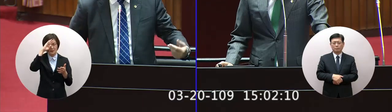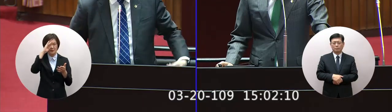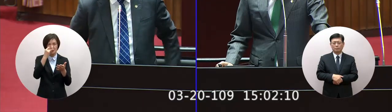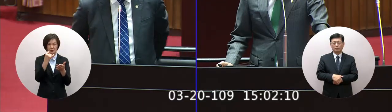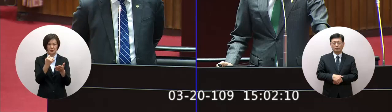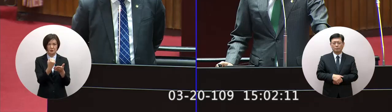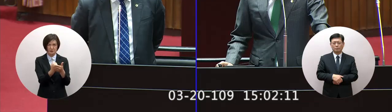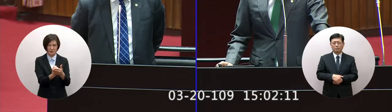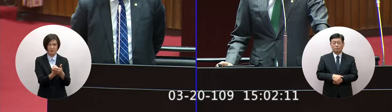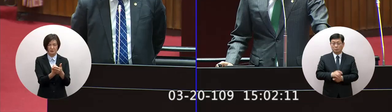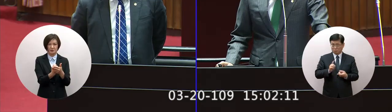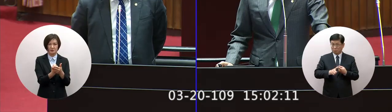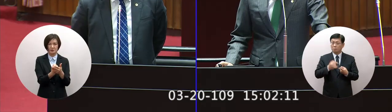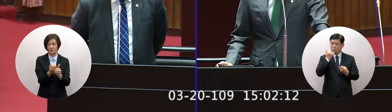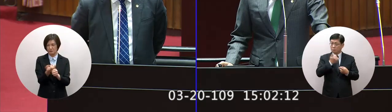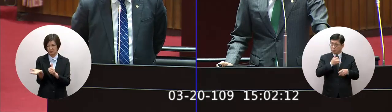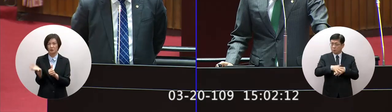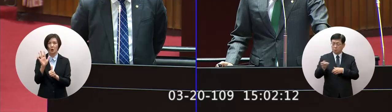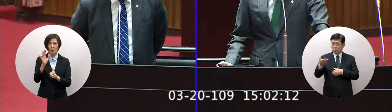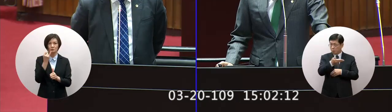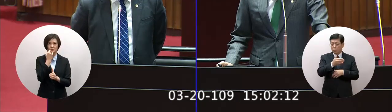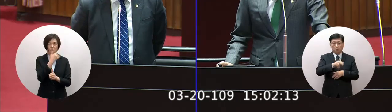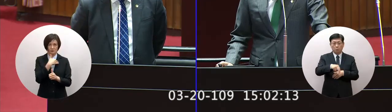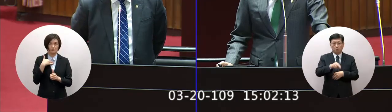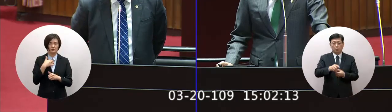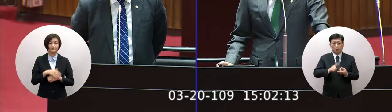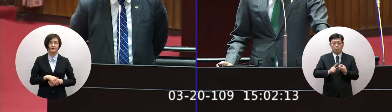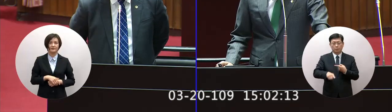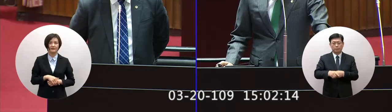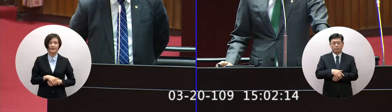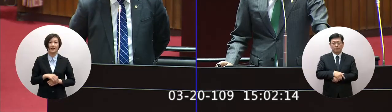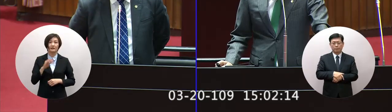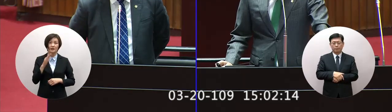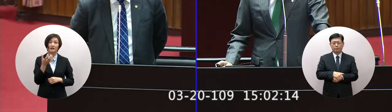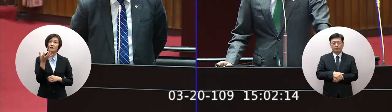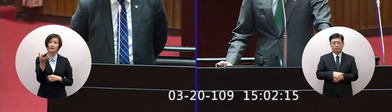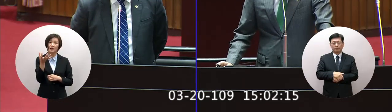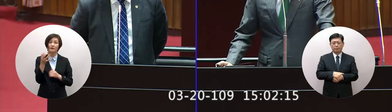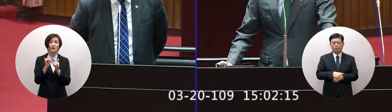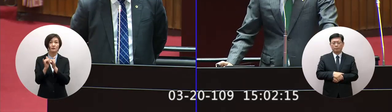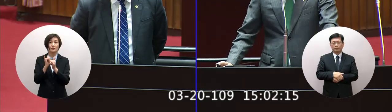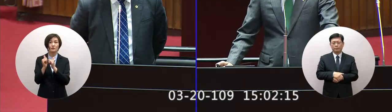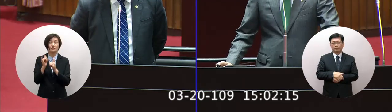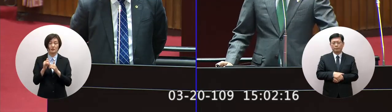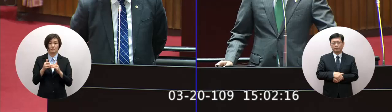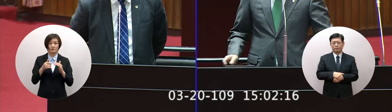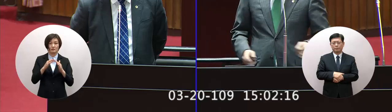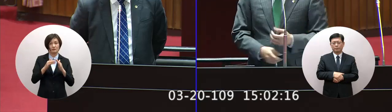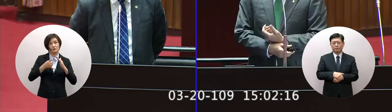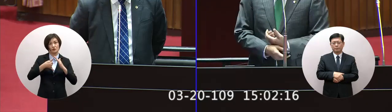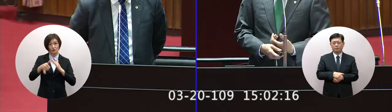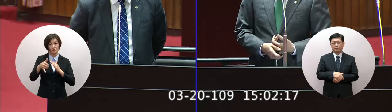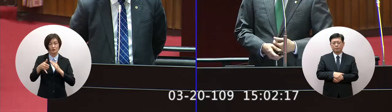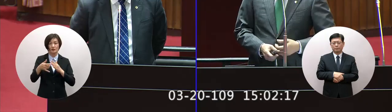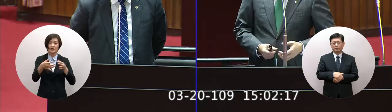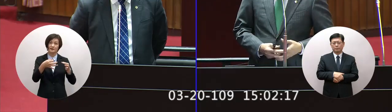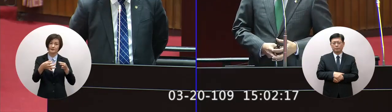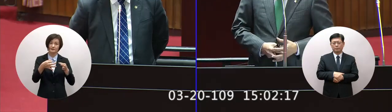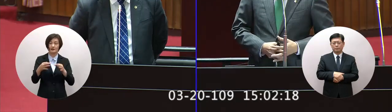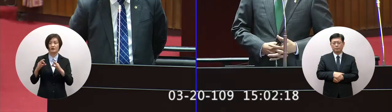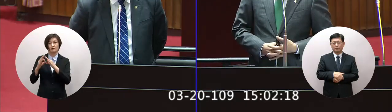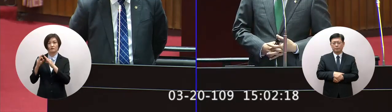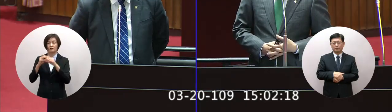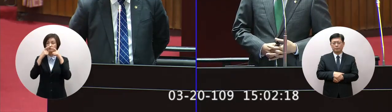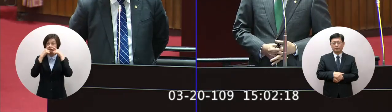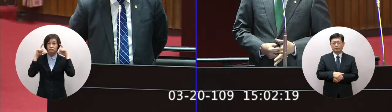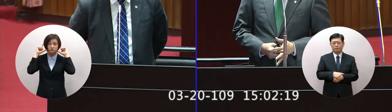然是有机会去给别人， 所以是有可能做一个传递的物质嘛，对不 对？ 但是大部分人现在出外，他是要去市场或者去银行，都